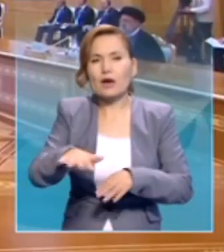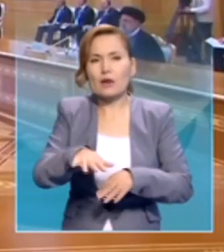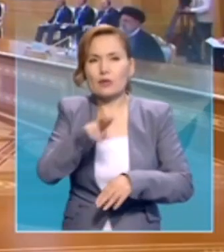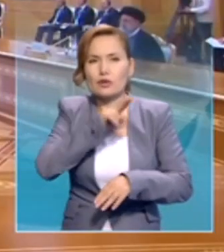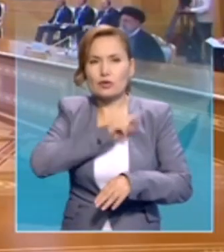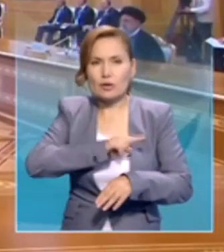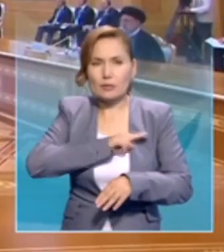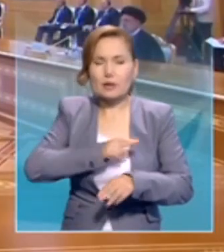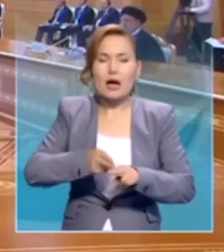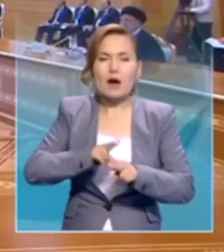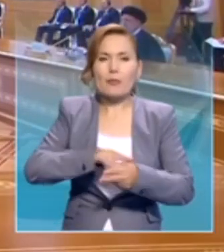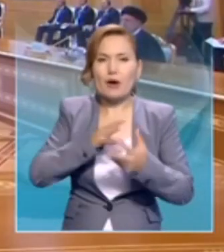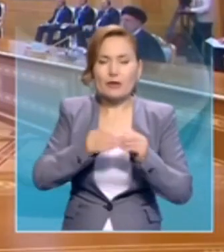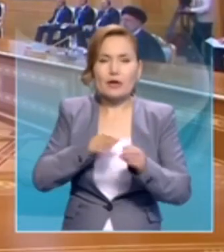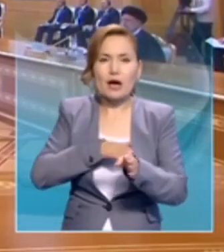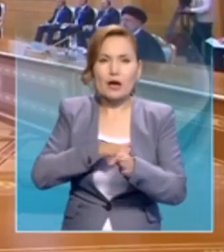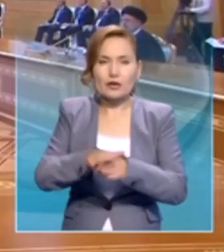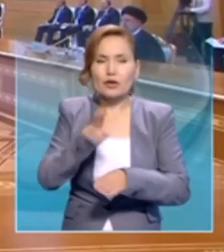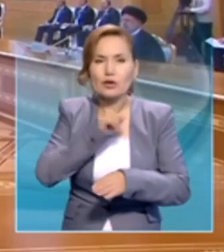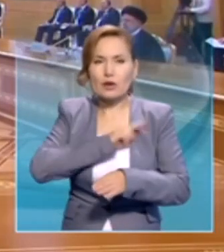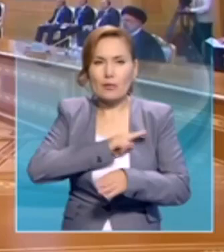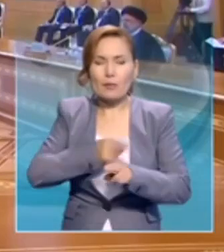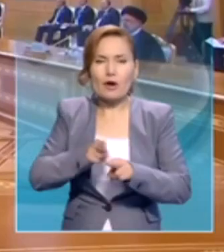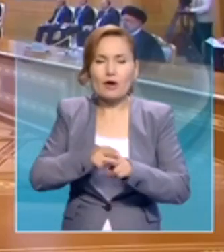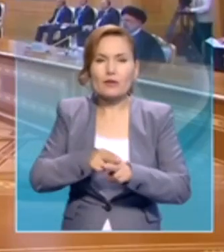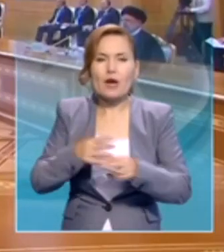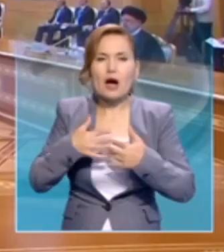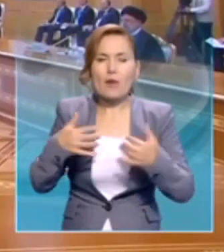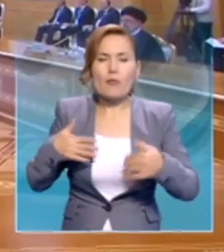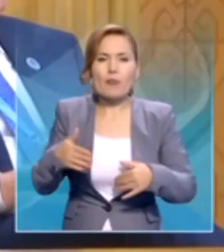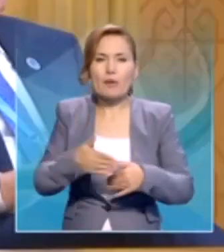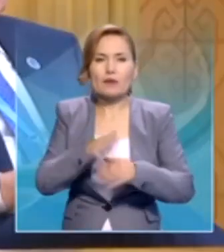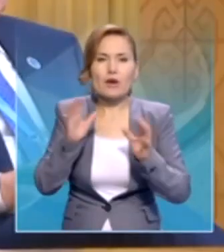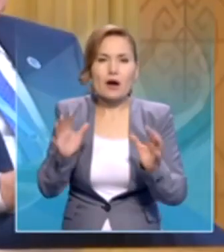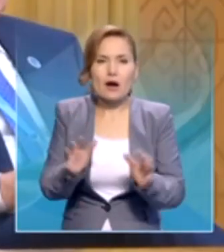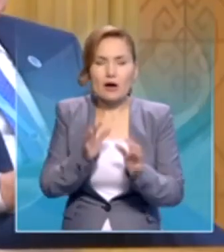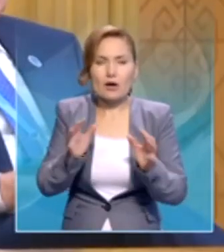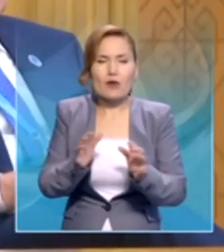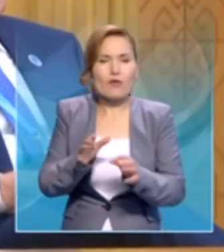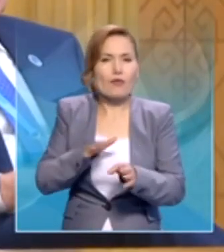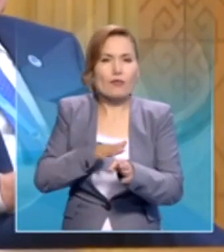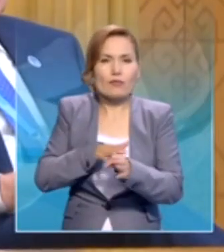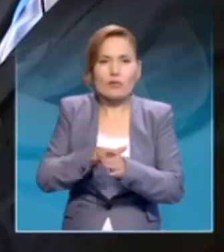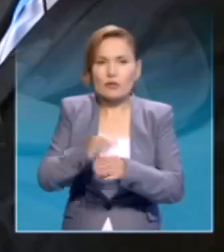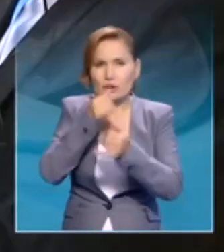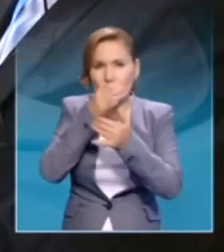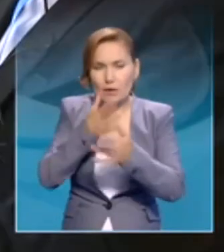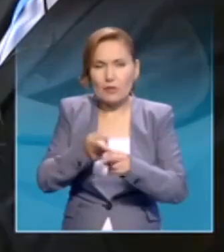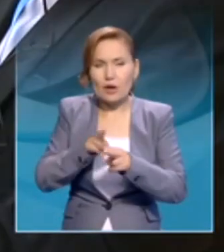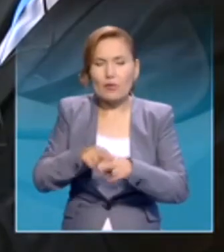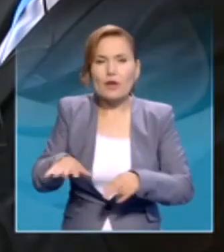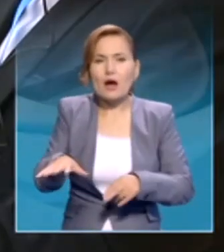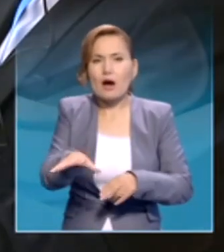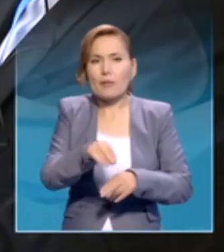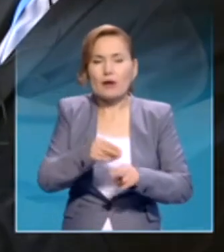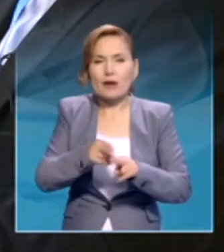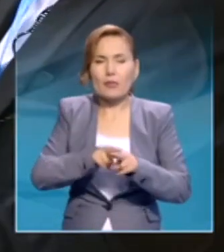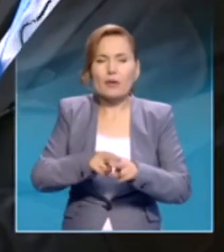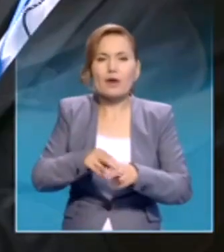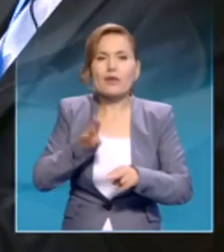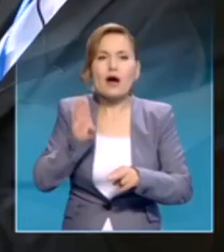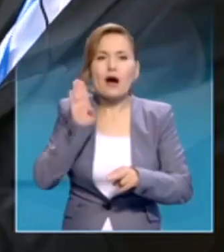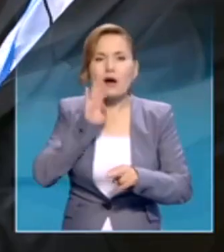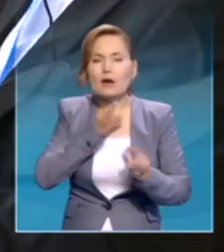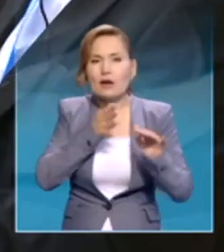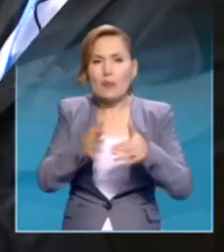істейді. Алайда, атқарылып жатқан жұмыстар итбалықты қорғауға жеткіліксіз. Сондықтан, біз қорықты ерекше қорғалатын табиғи аумақ